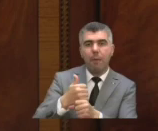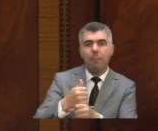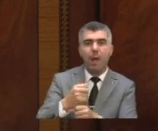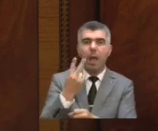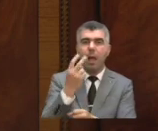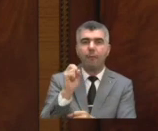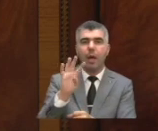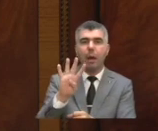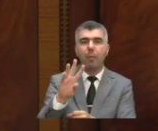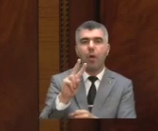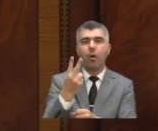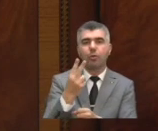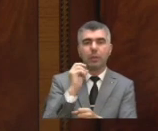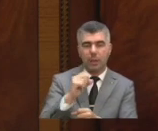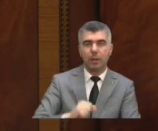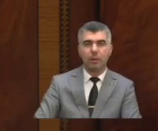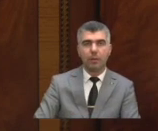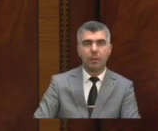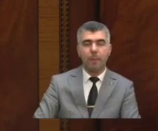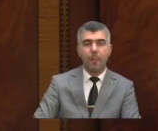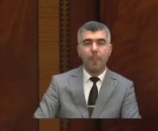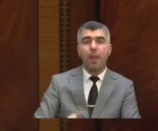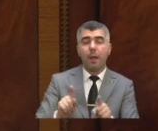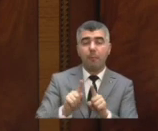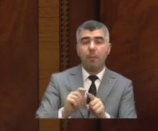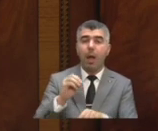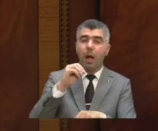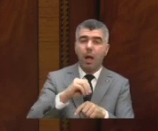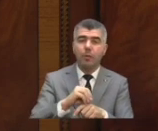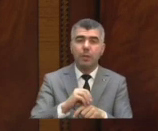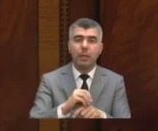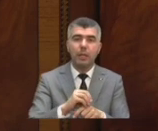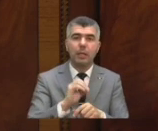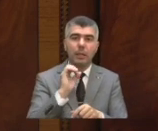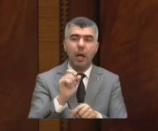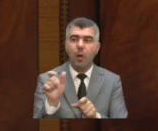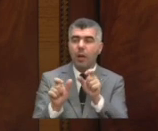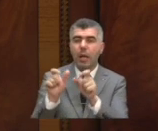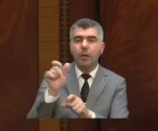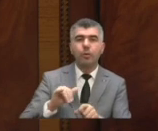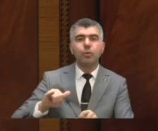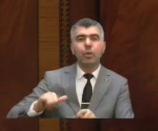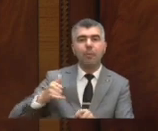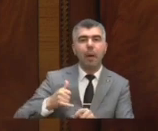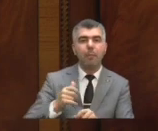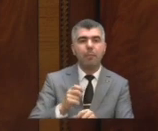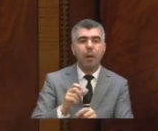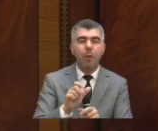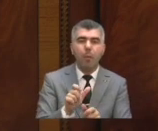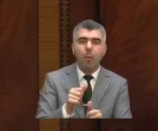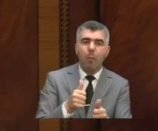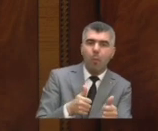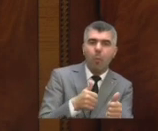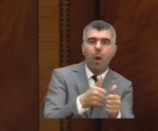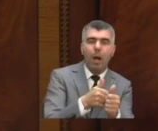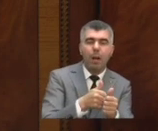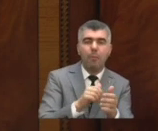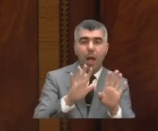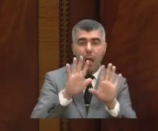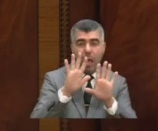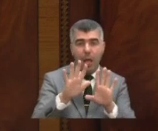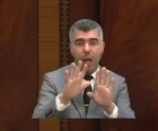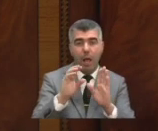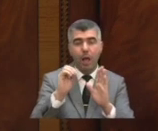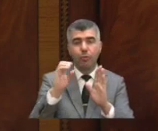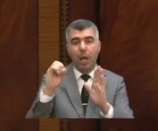2024 اما بالنسبه لبرنامج فرصه الذي يهدف الى مواكبه وتمويل 10000 من